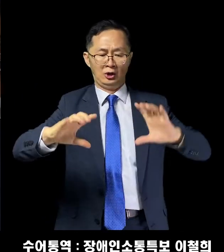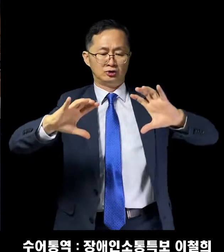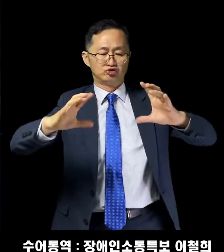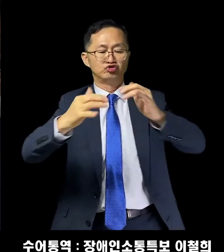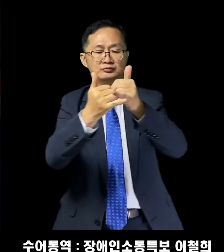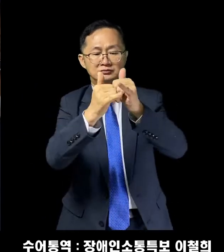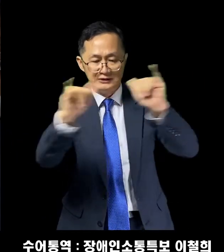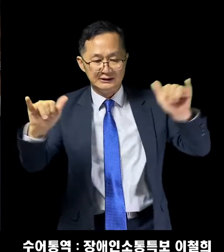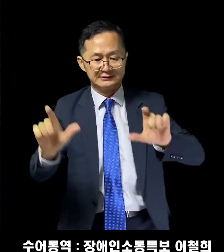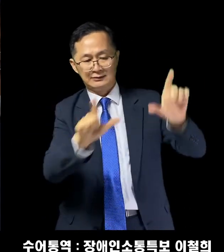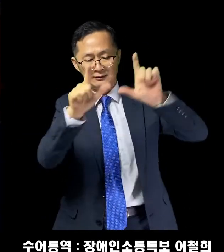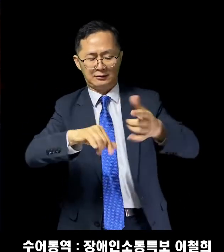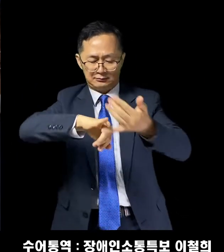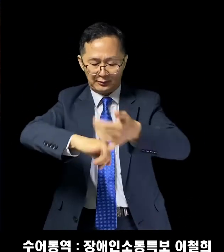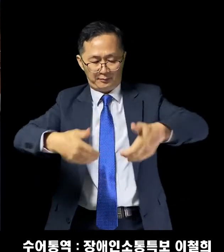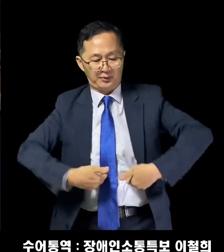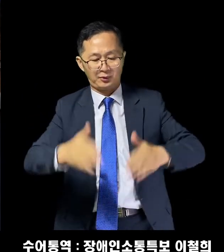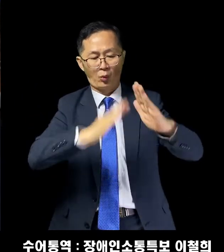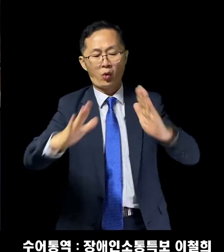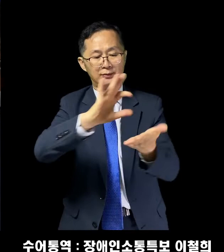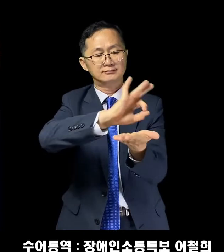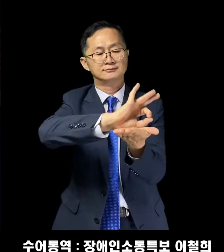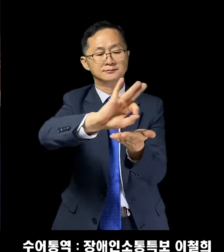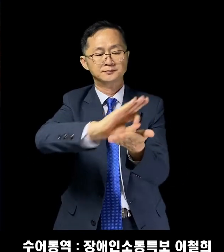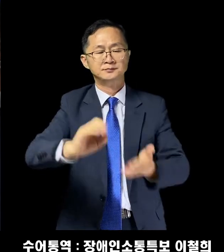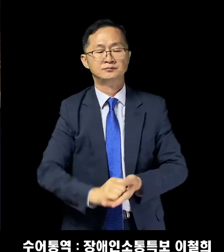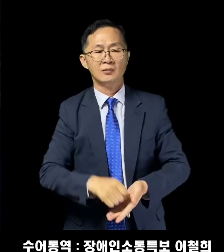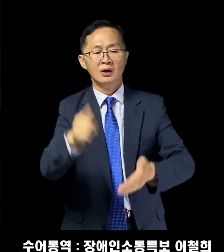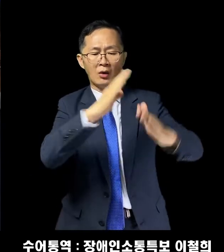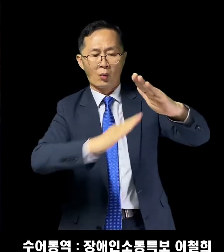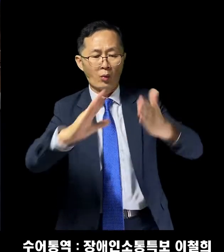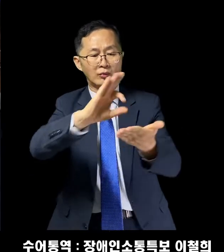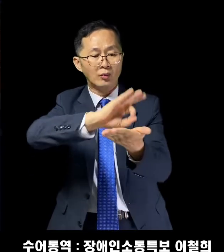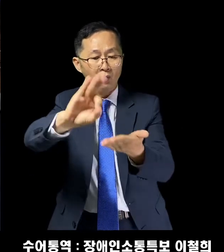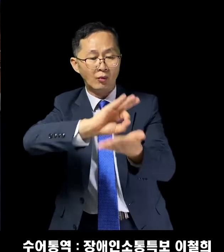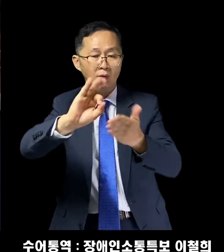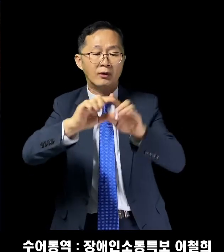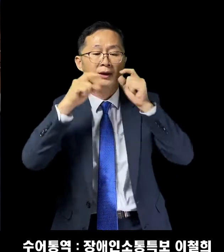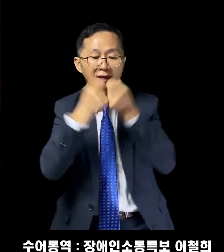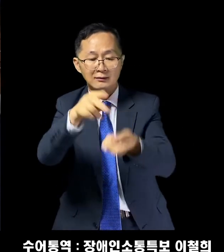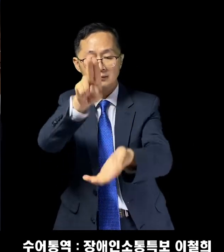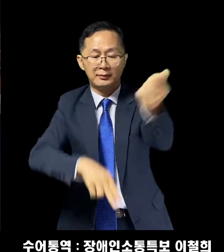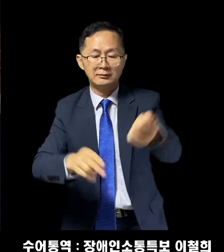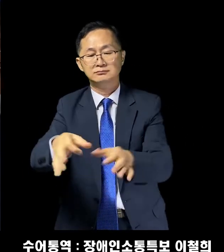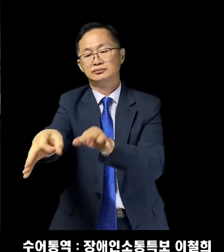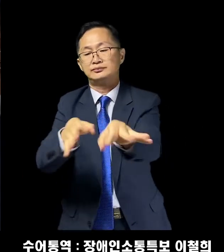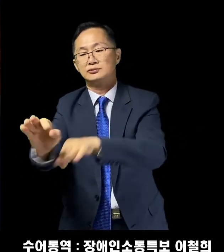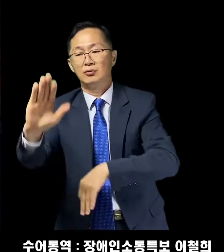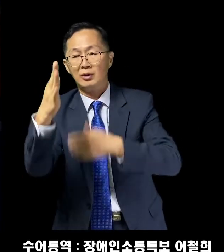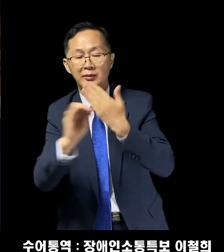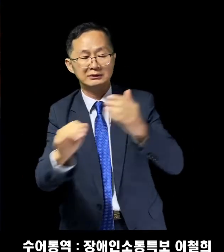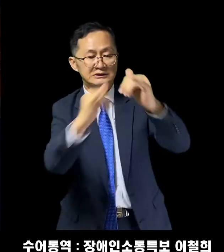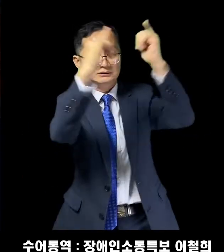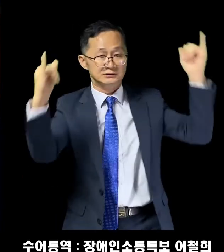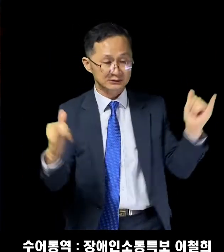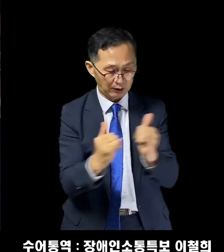공공재입니다 그런 공공재가 민영화되는 것은 사회공동체를 위해 위험합니다